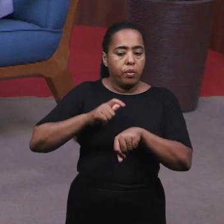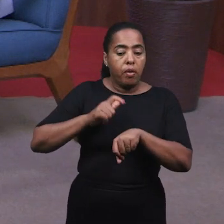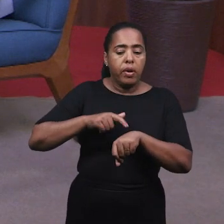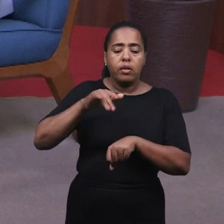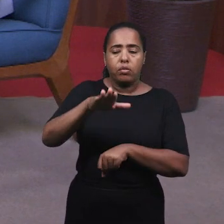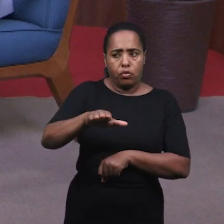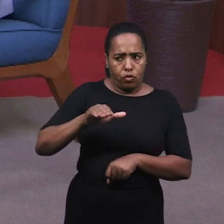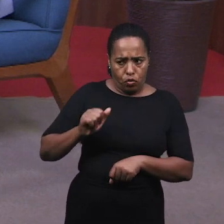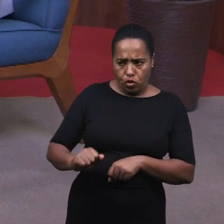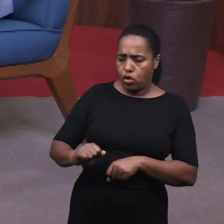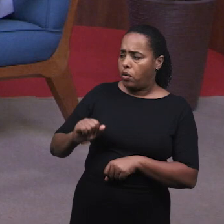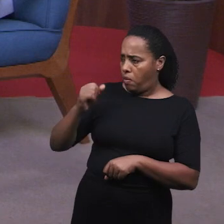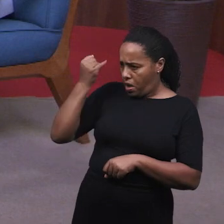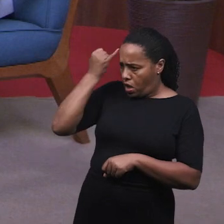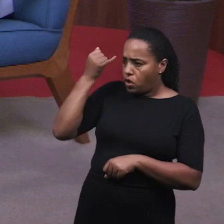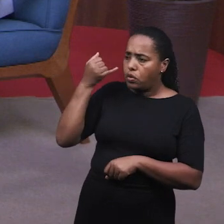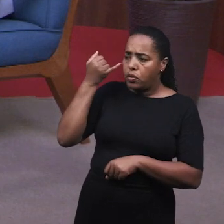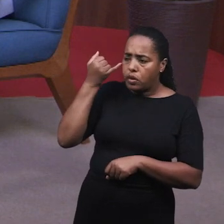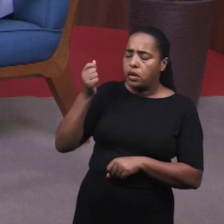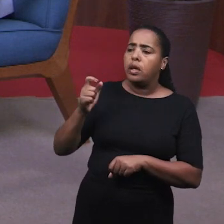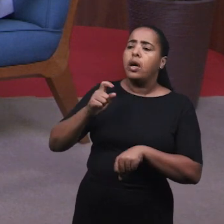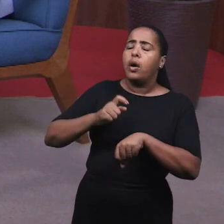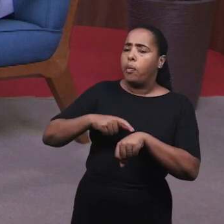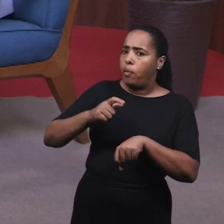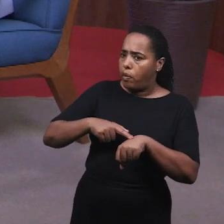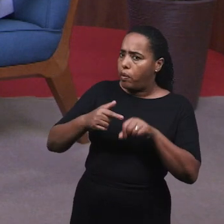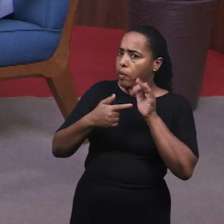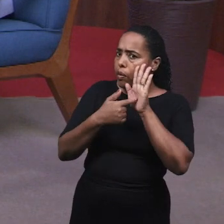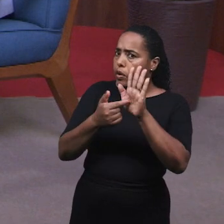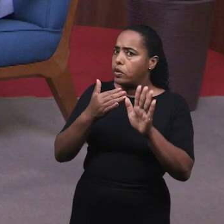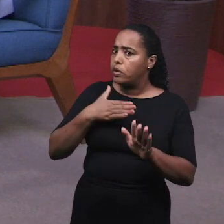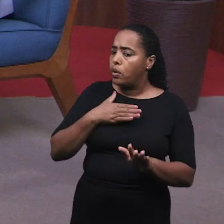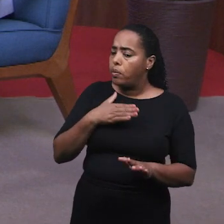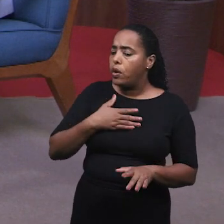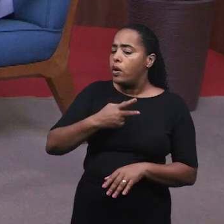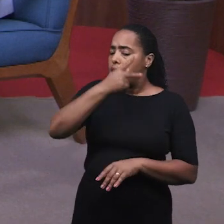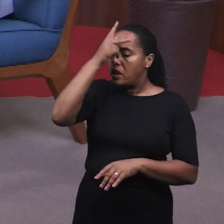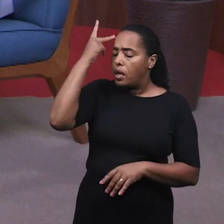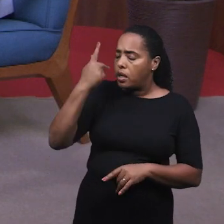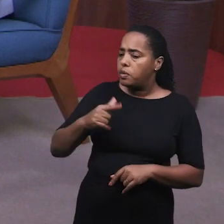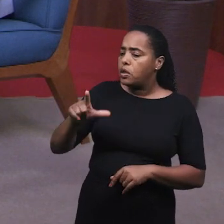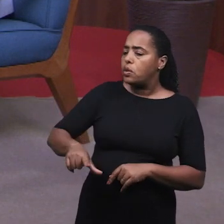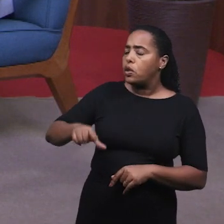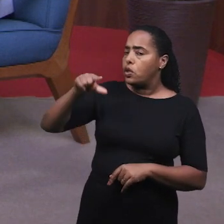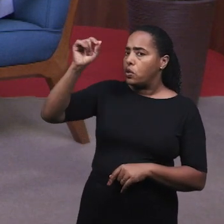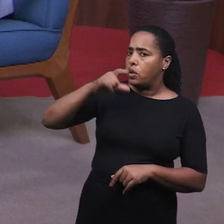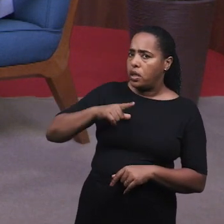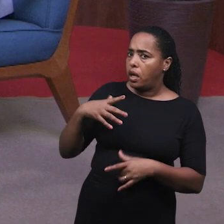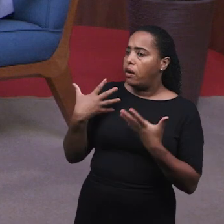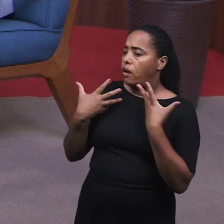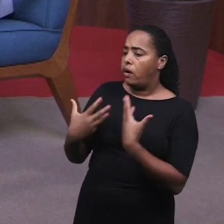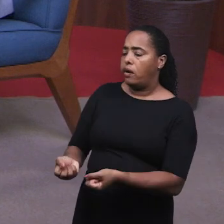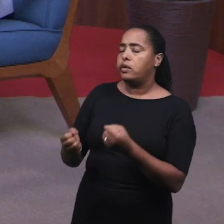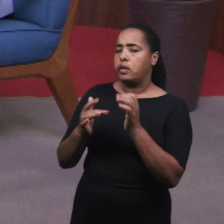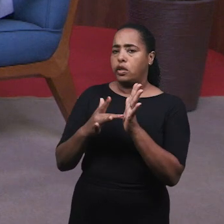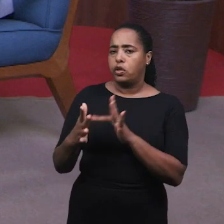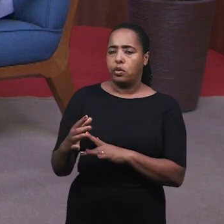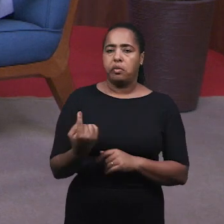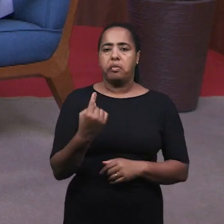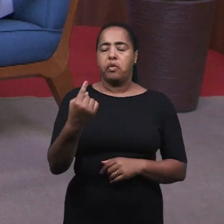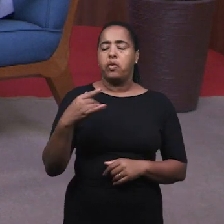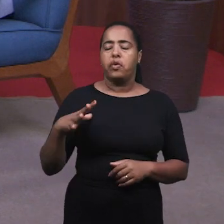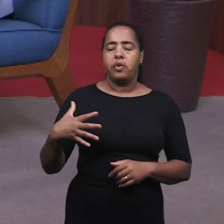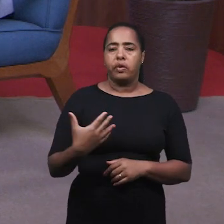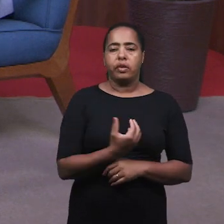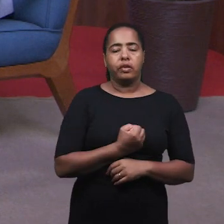moment, comme j'ai cité le mien, où la personne, elle prend sa décision d'accepter Jésus comme sauveur.